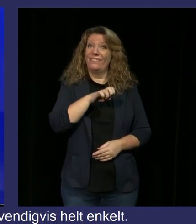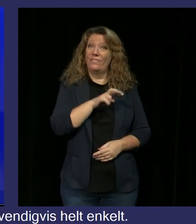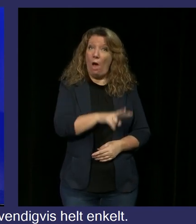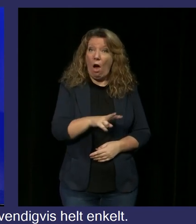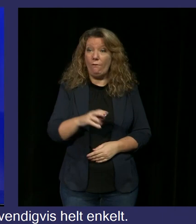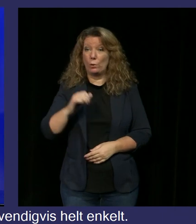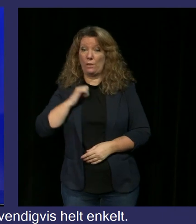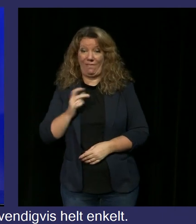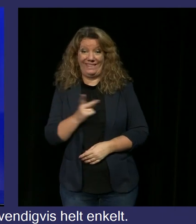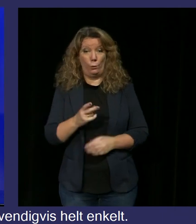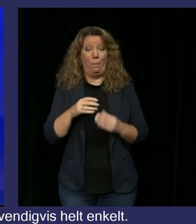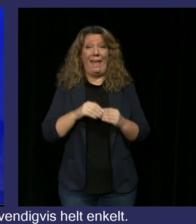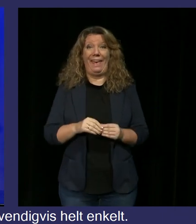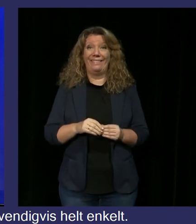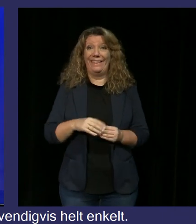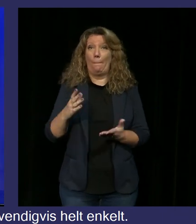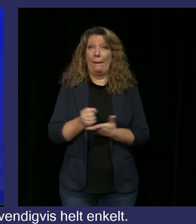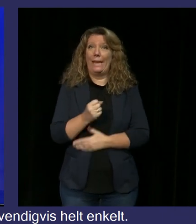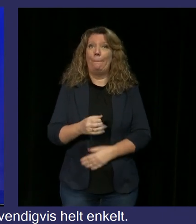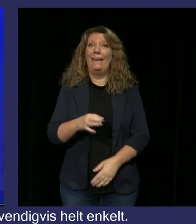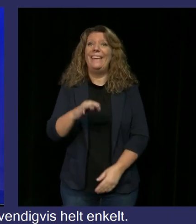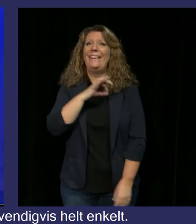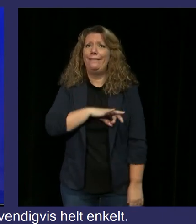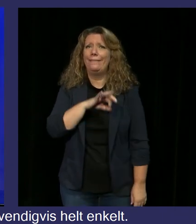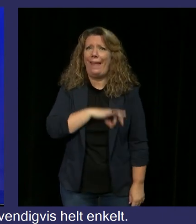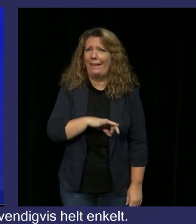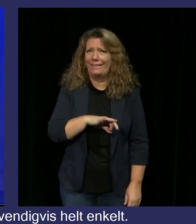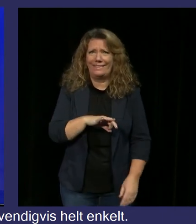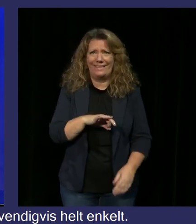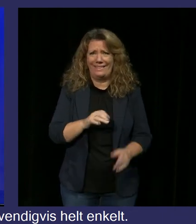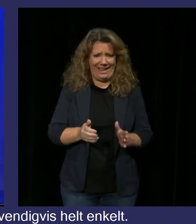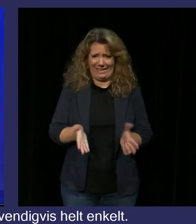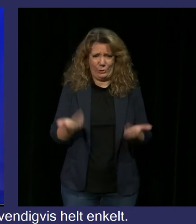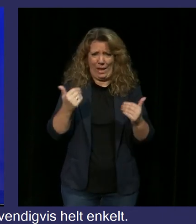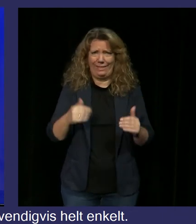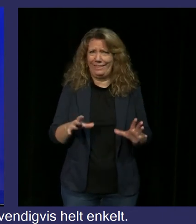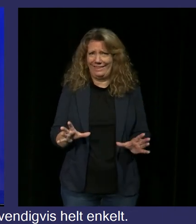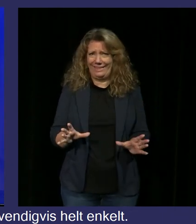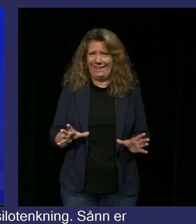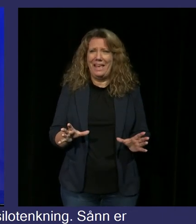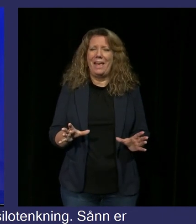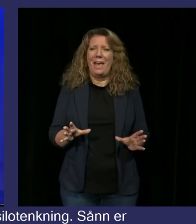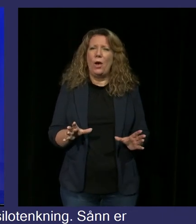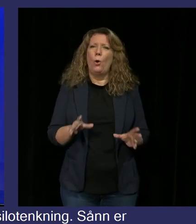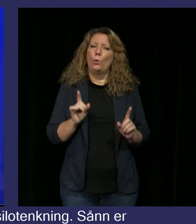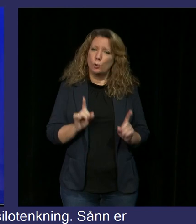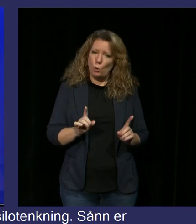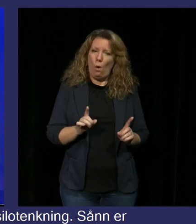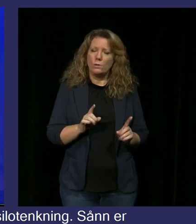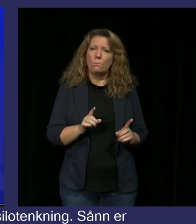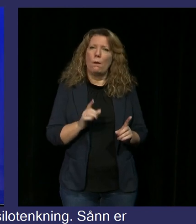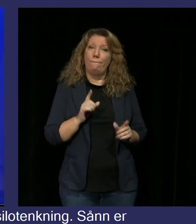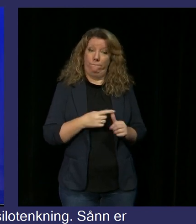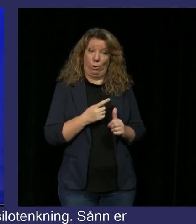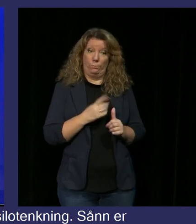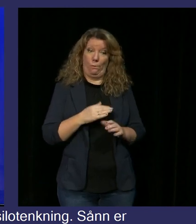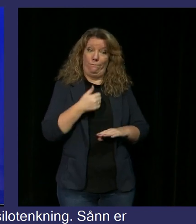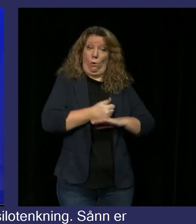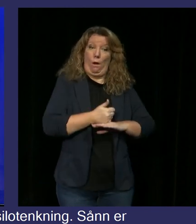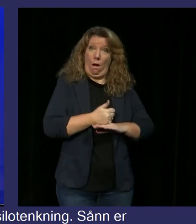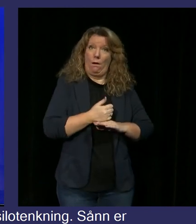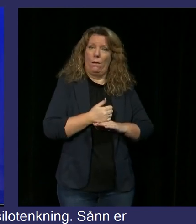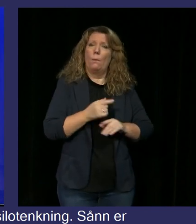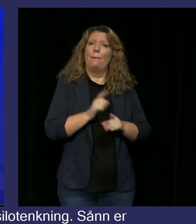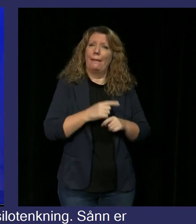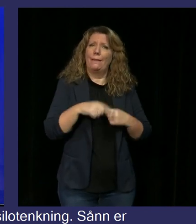ikke nødvendigvis helt enkelt. Og så det klart at det lett å få ting i gang, men så skal det vedlikeholdes og forvaltes, og så har vi da